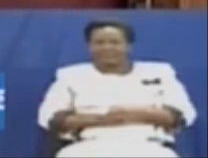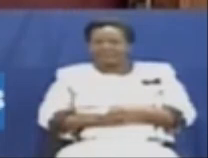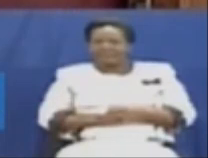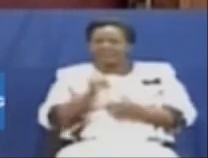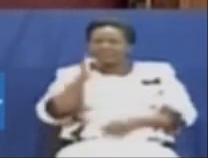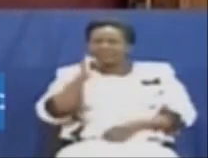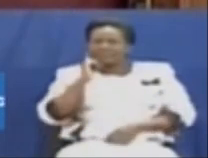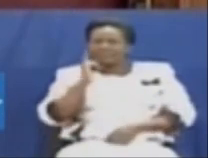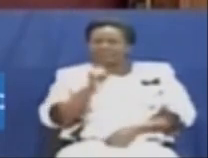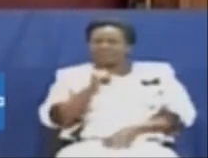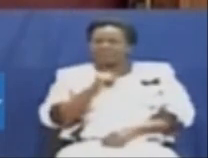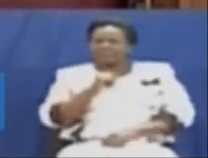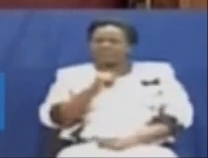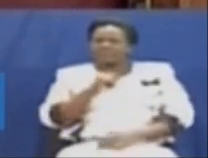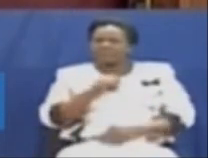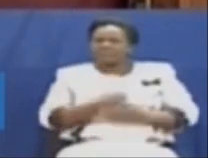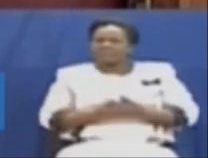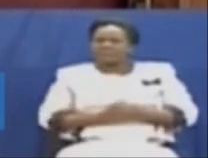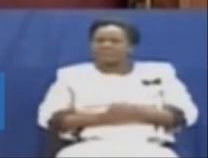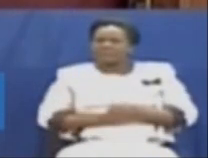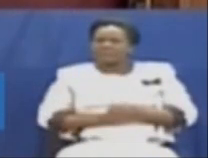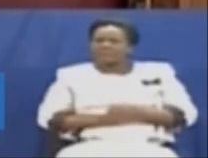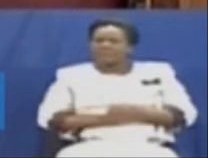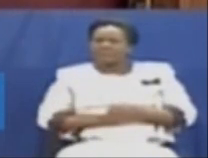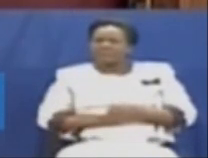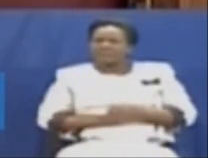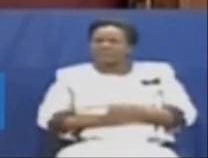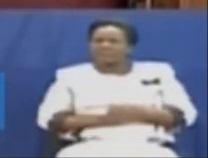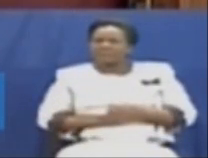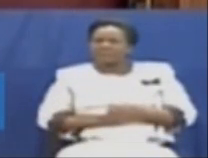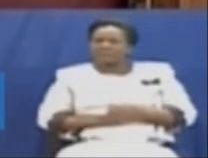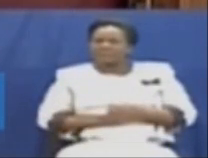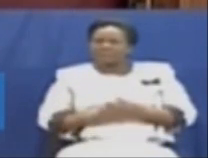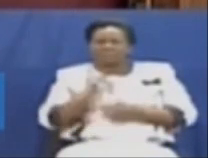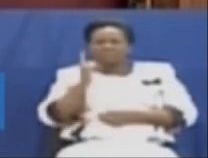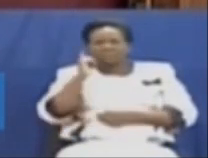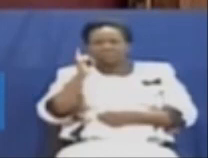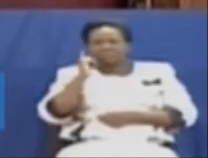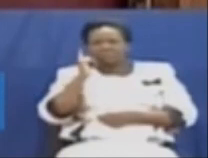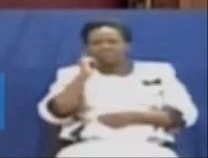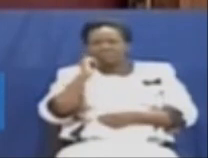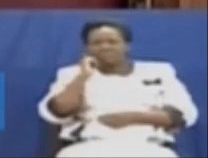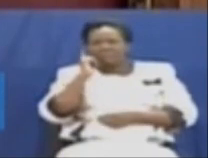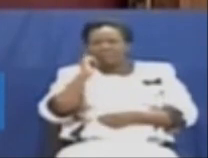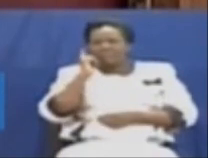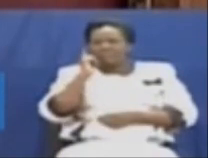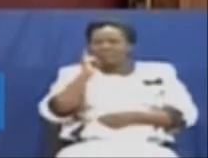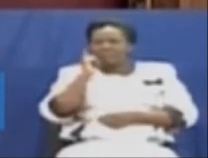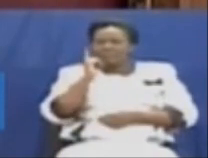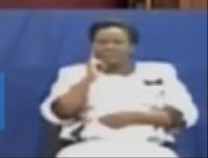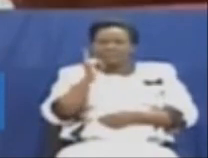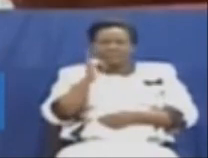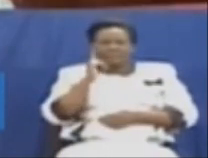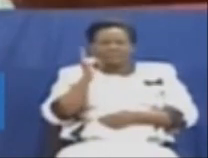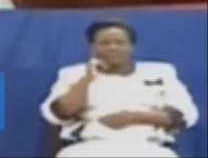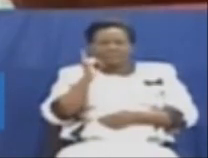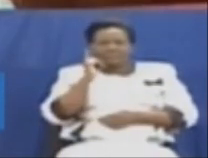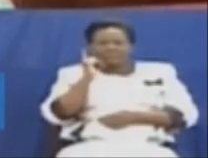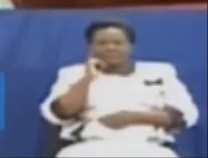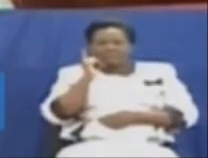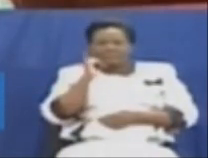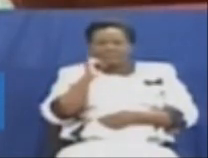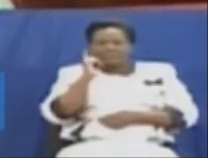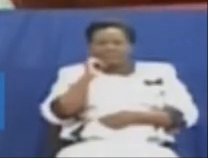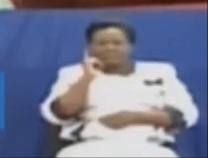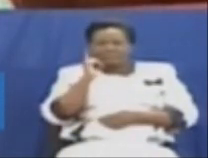dunia, umeweka katika dunia serikali za wanadamu na mabunge ya mataifa ili haki yako itendeke.